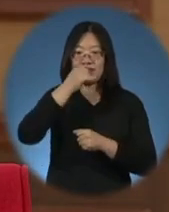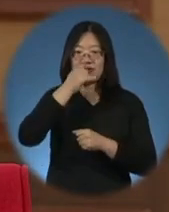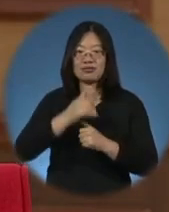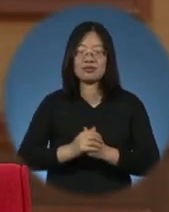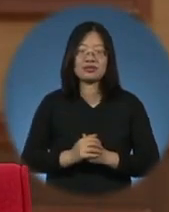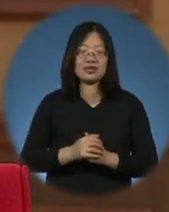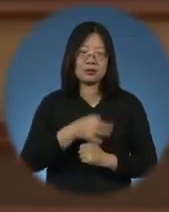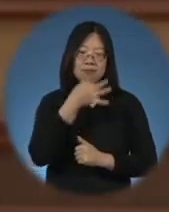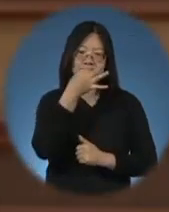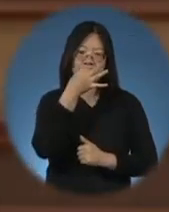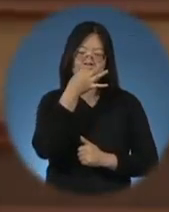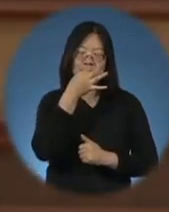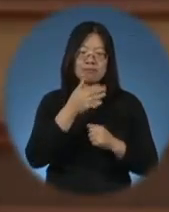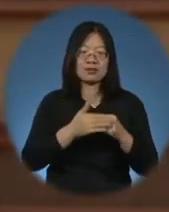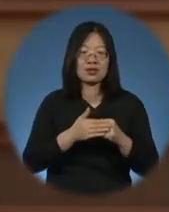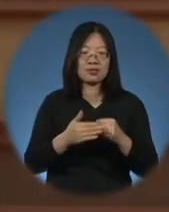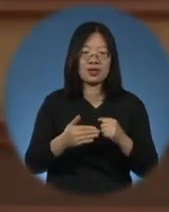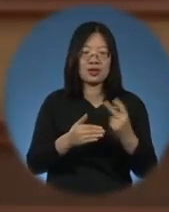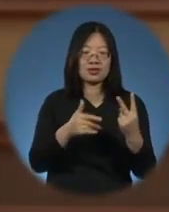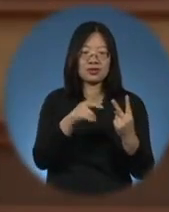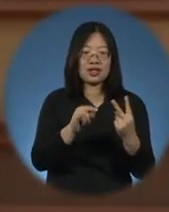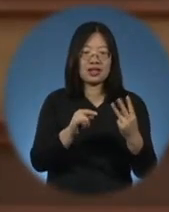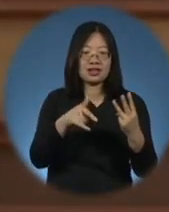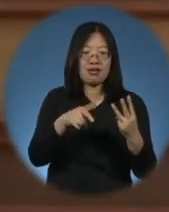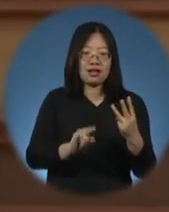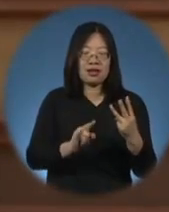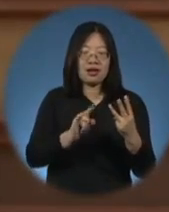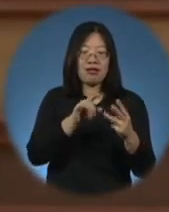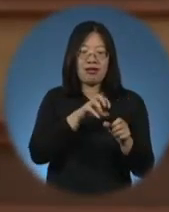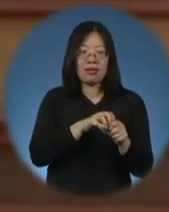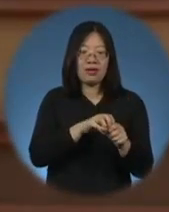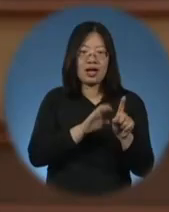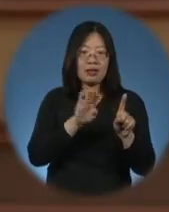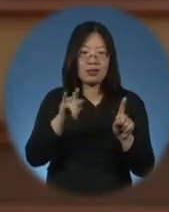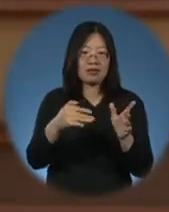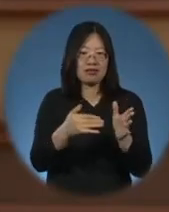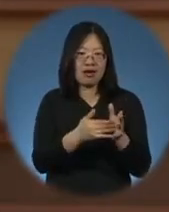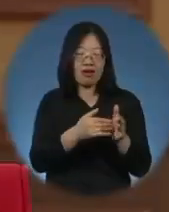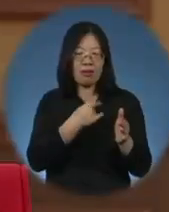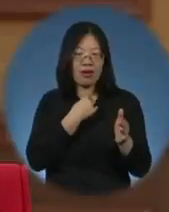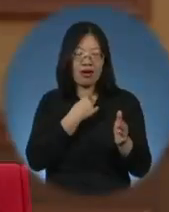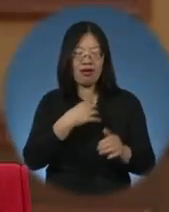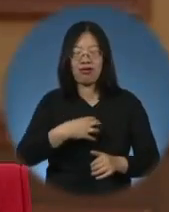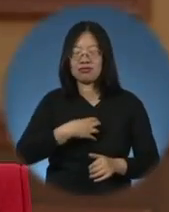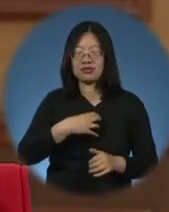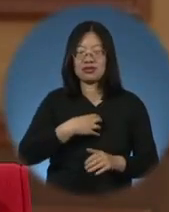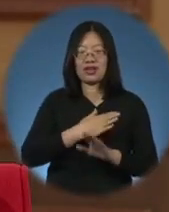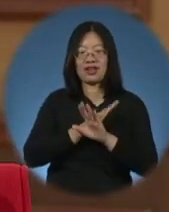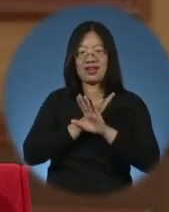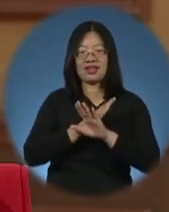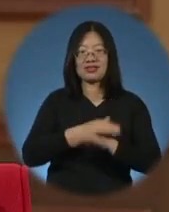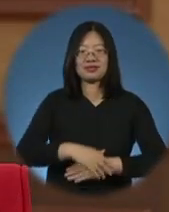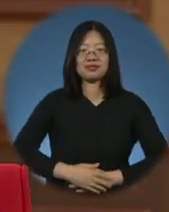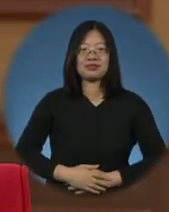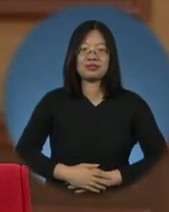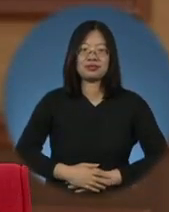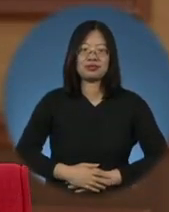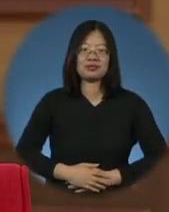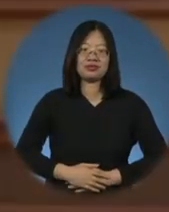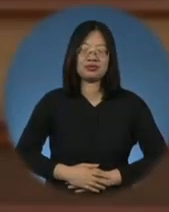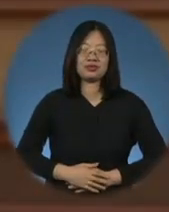같아요. 욕심 부려서 두 개, 세 개 업어서 한 번에 끝내겠다. 그러면 위험한 이건 안 된다. 아,